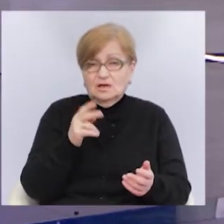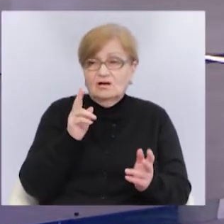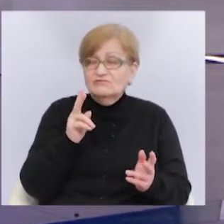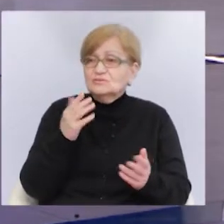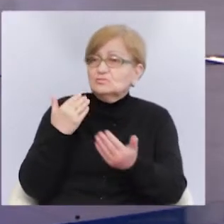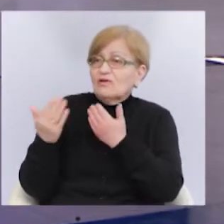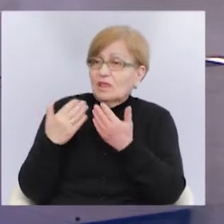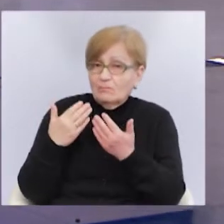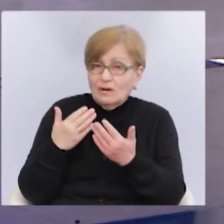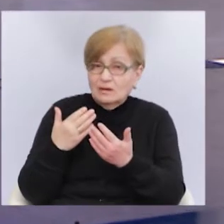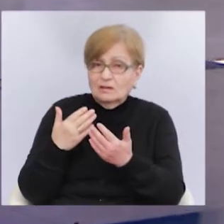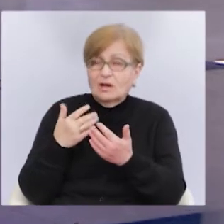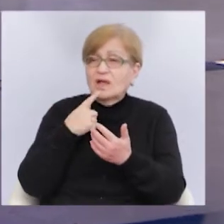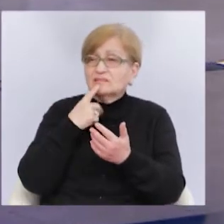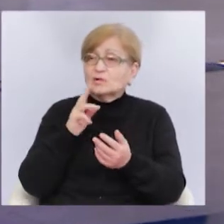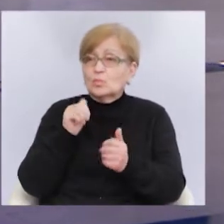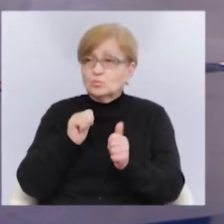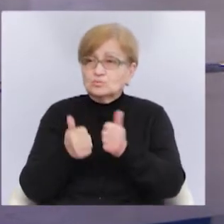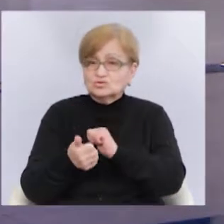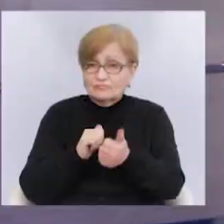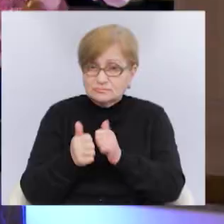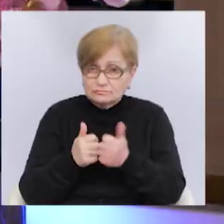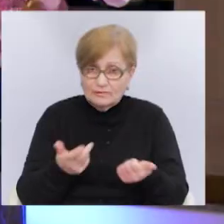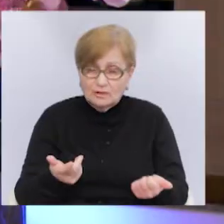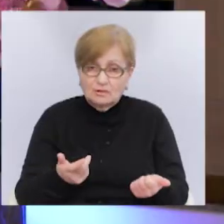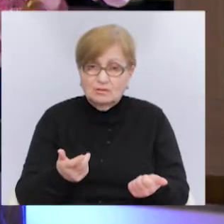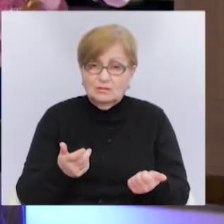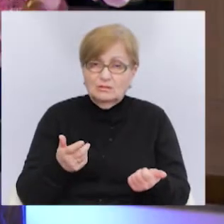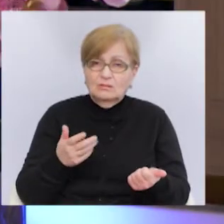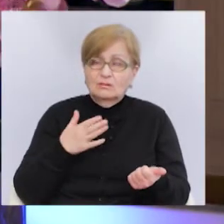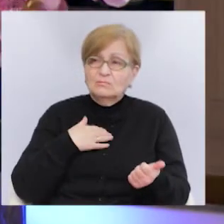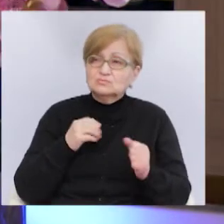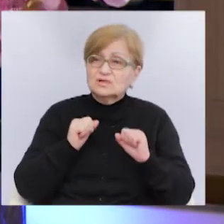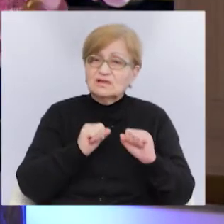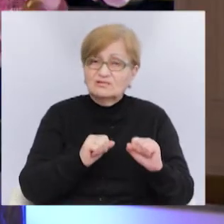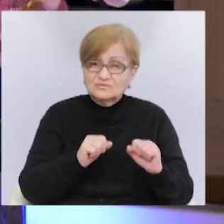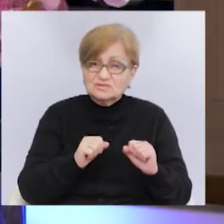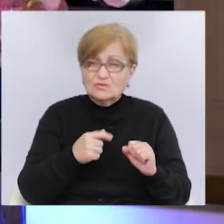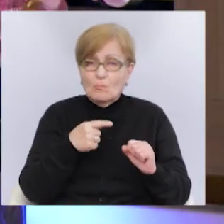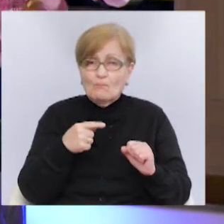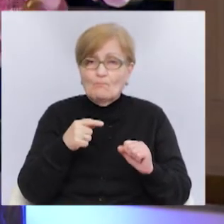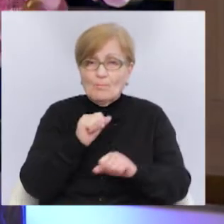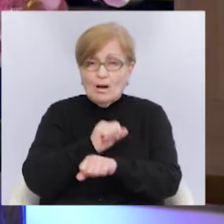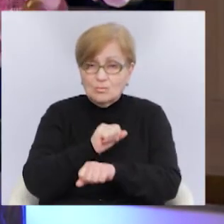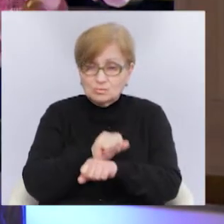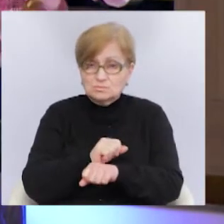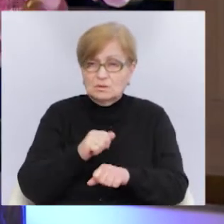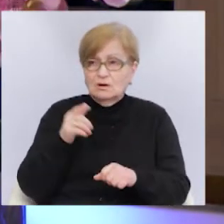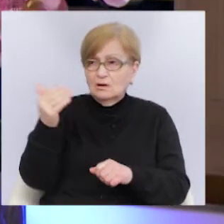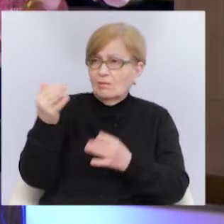უნდა ველაპარაკო, როგორ ცვალო ენა, როგორ უნდა დავიცვა პაუზები, როგორ უნდა გავითვალისწინო